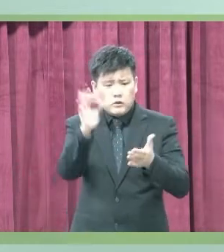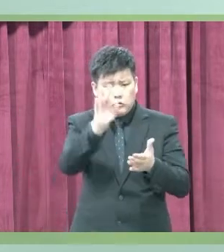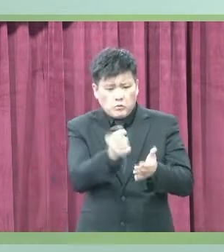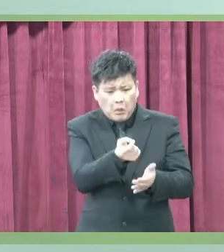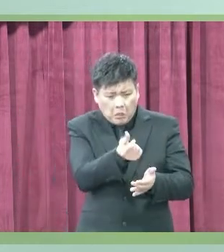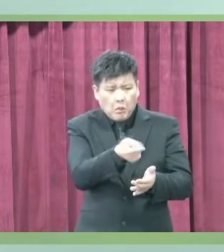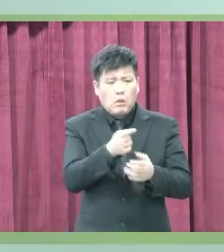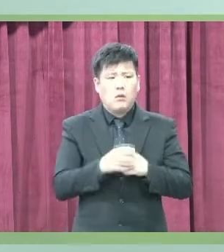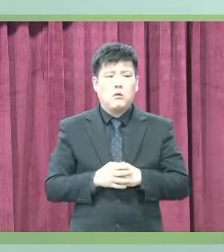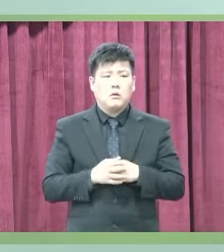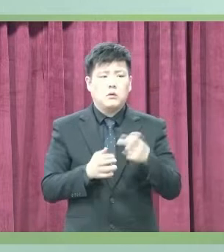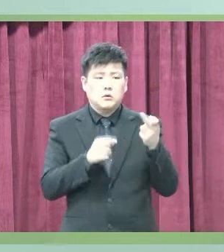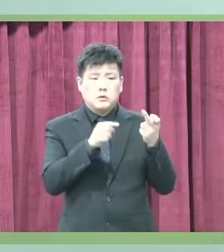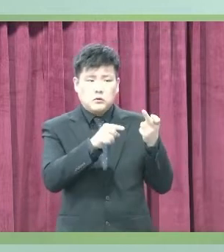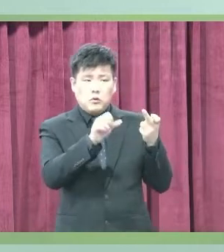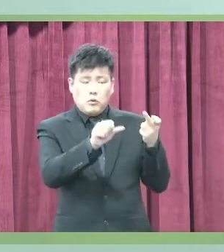15.2%포인트,